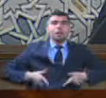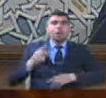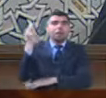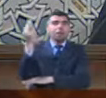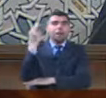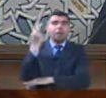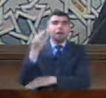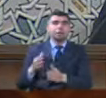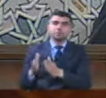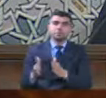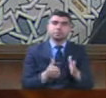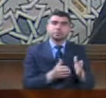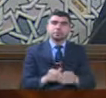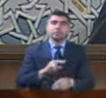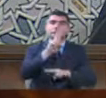شكرا سيد رئيس.